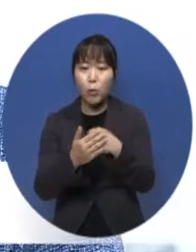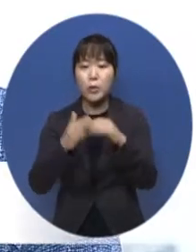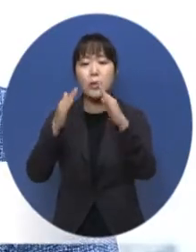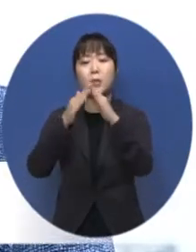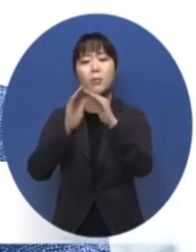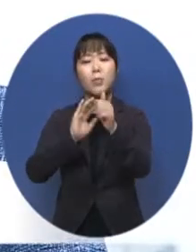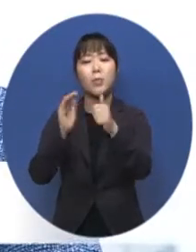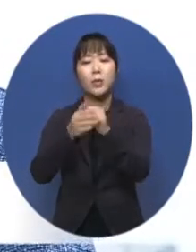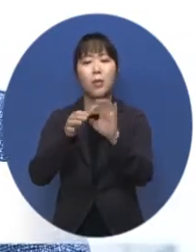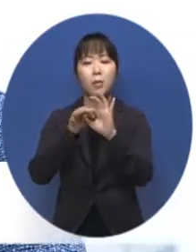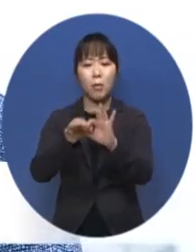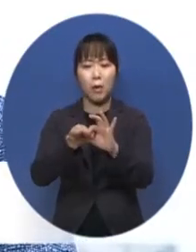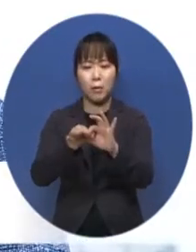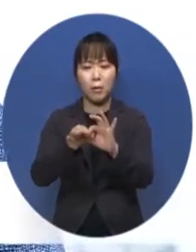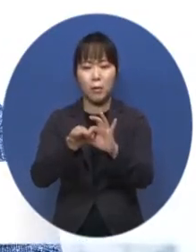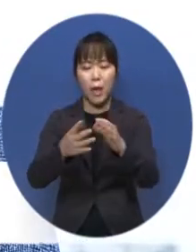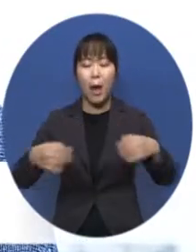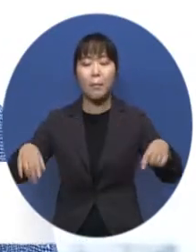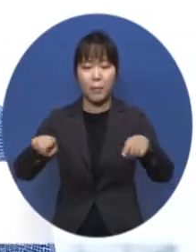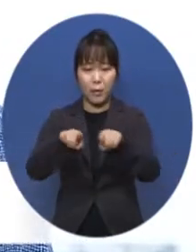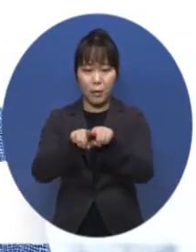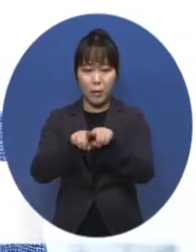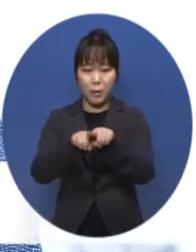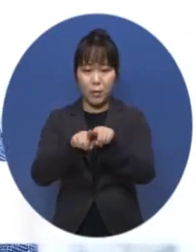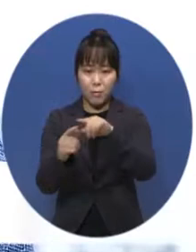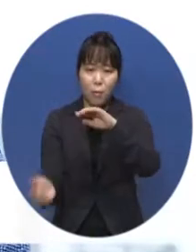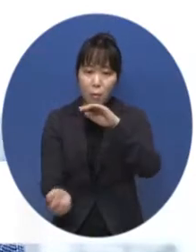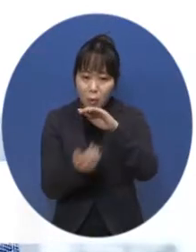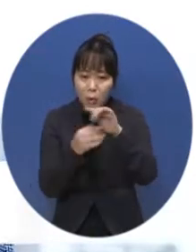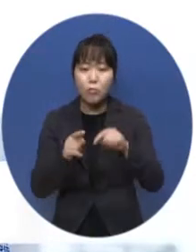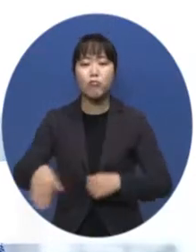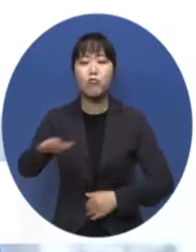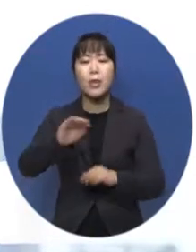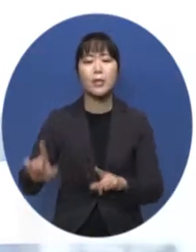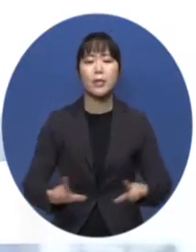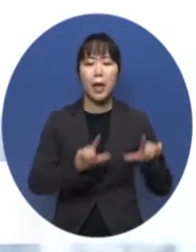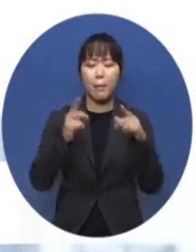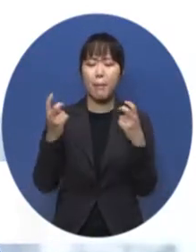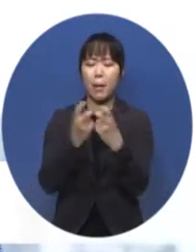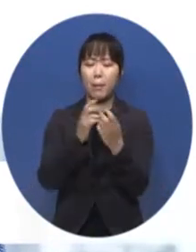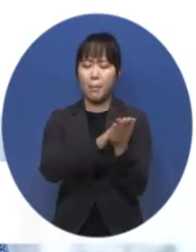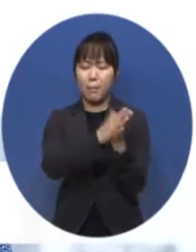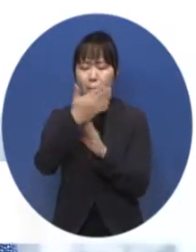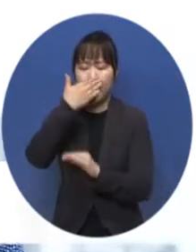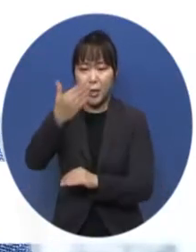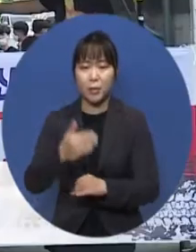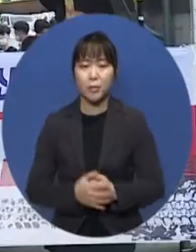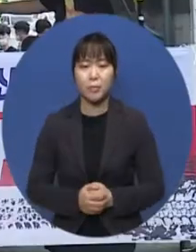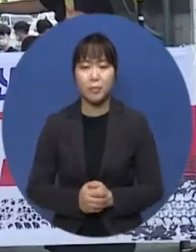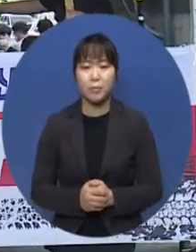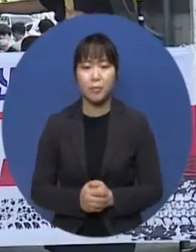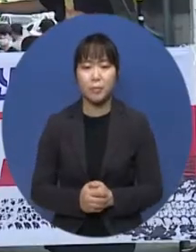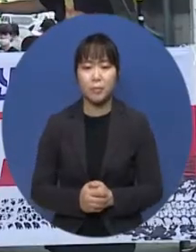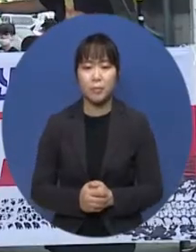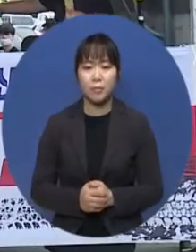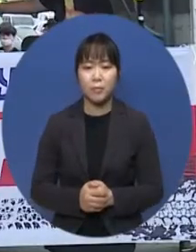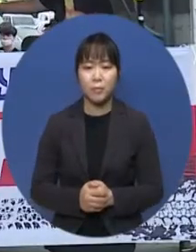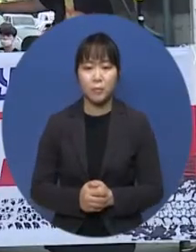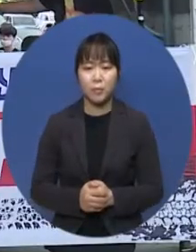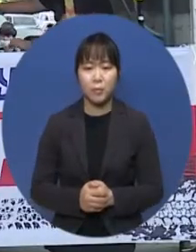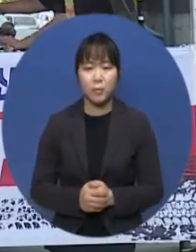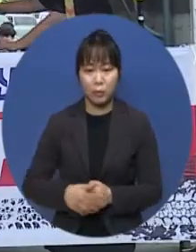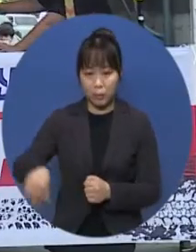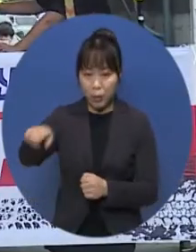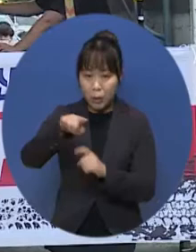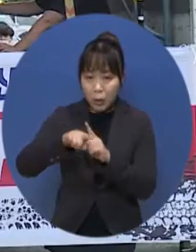주거보장 확실히 이루어지는 것만이 우리의 삶의 방식이 바뀔 것 같습니다. 이들의